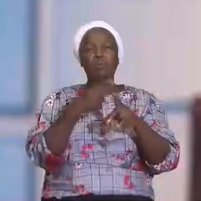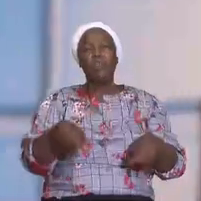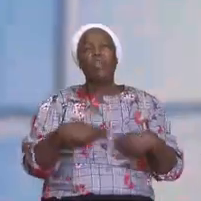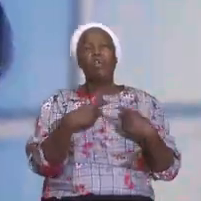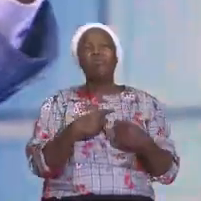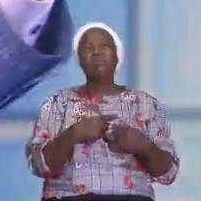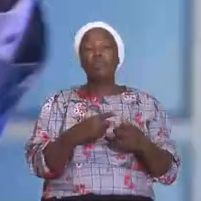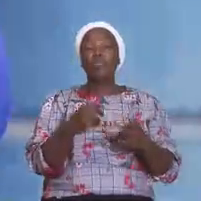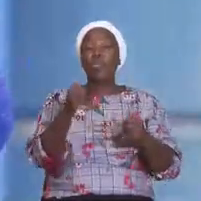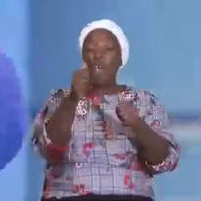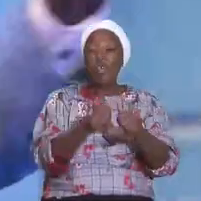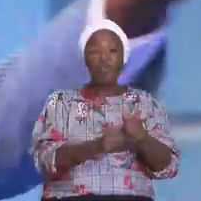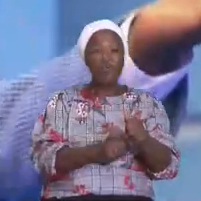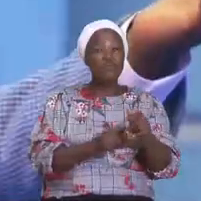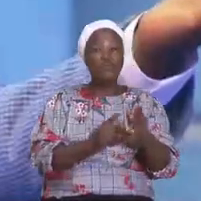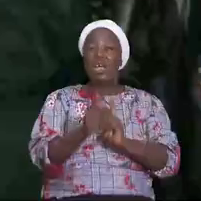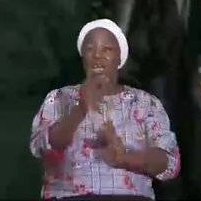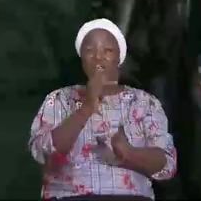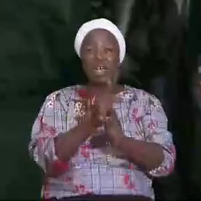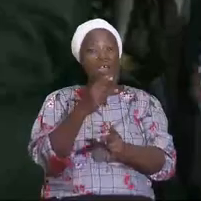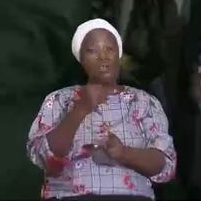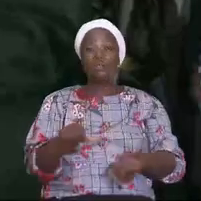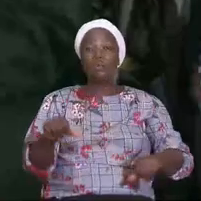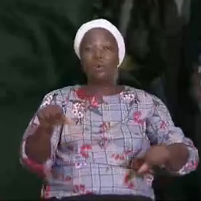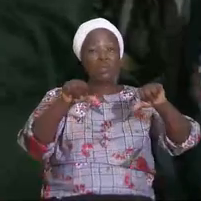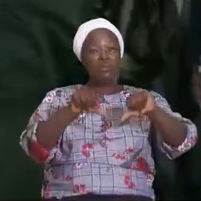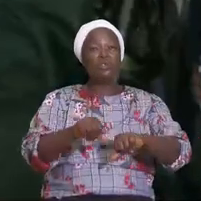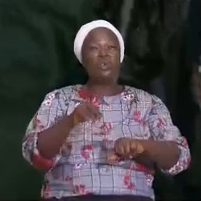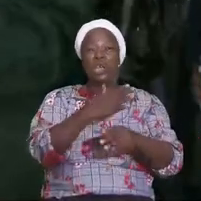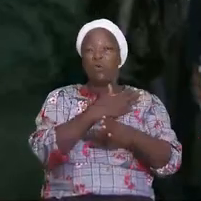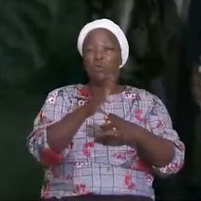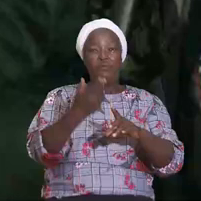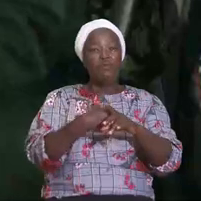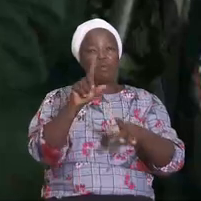va balayer toute culpabilité de ta vie.